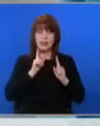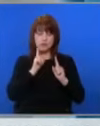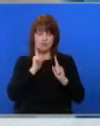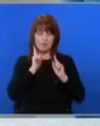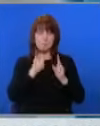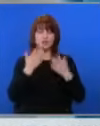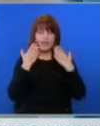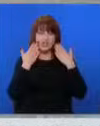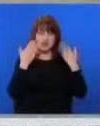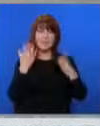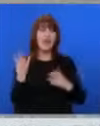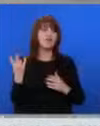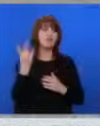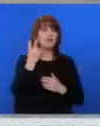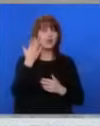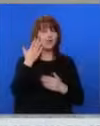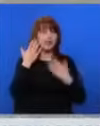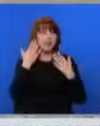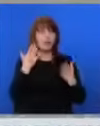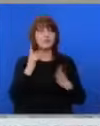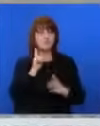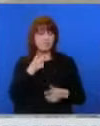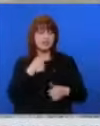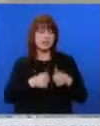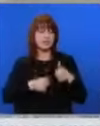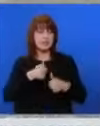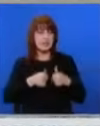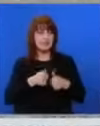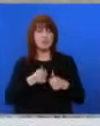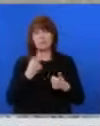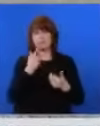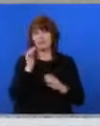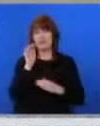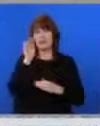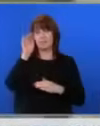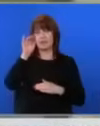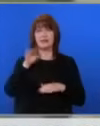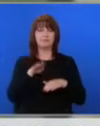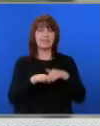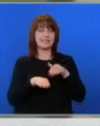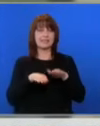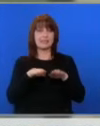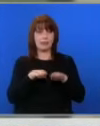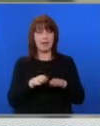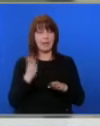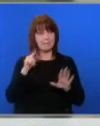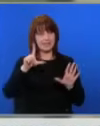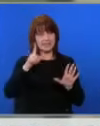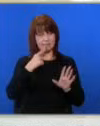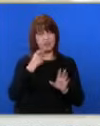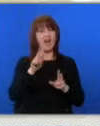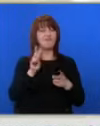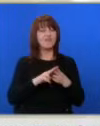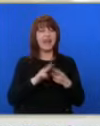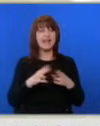един пълноценен втори живот. Че той може да се състезава и да бъде на почетната стълбица. Преди 7 години във Виена е